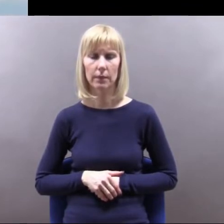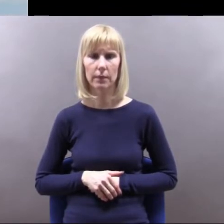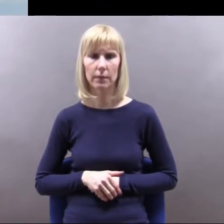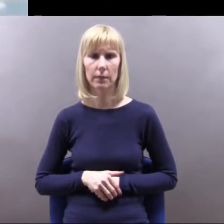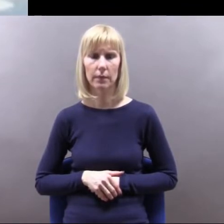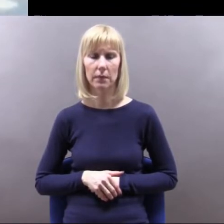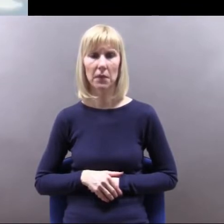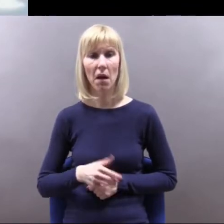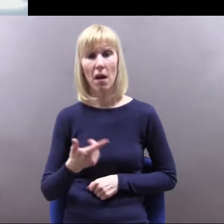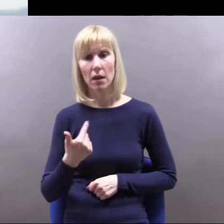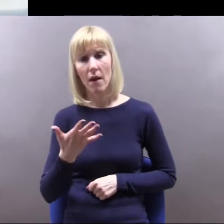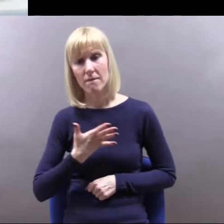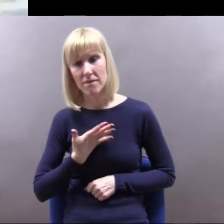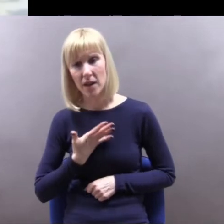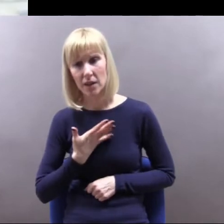niektórzy.